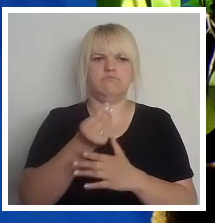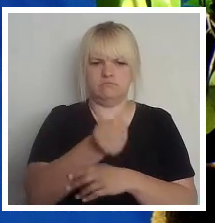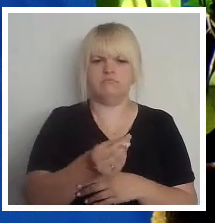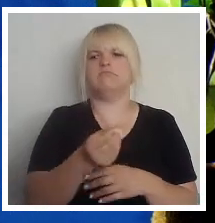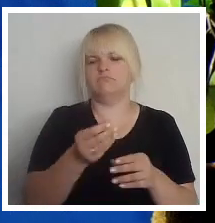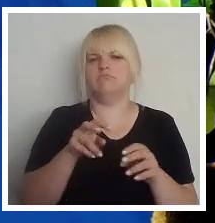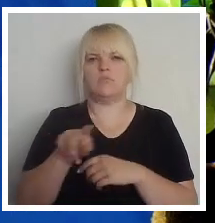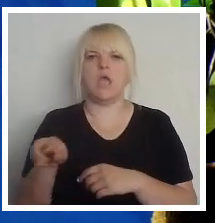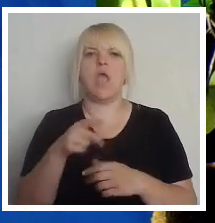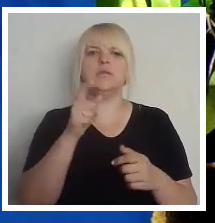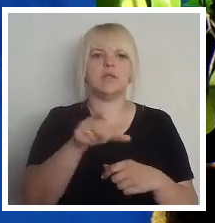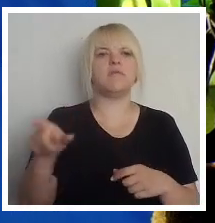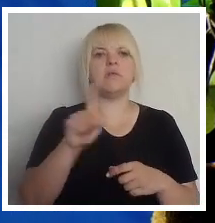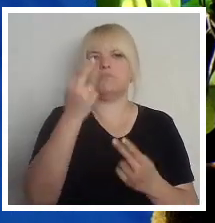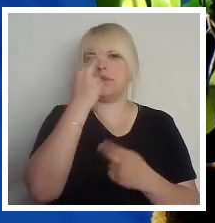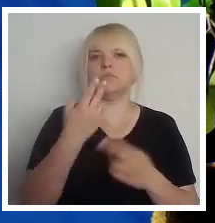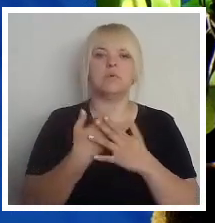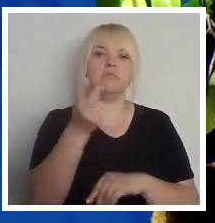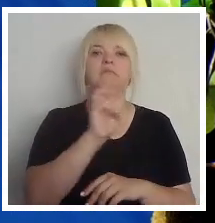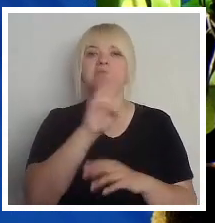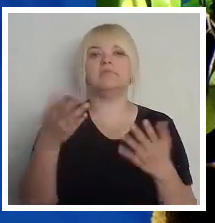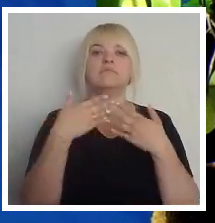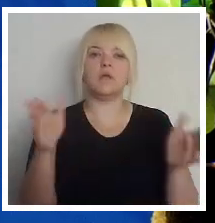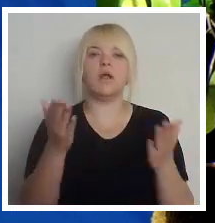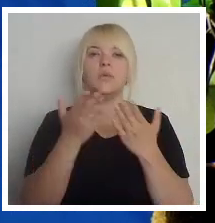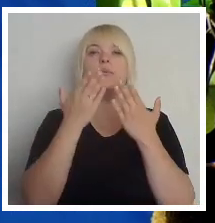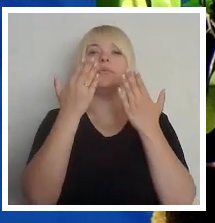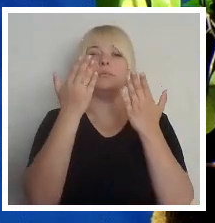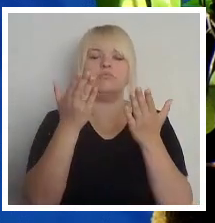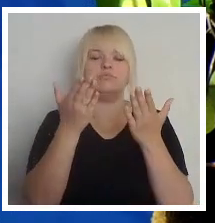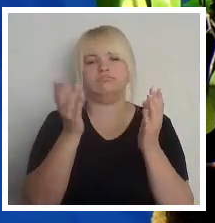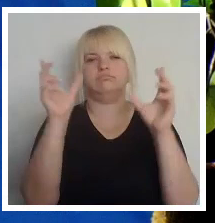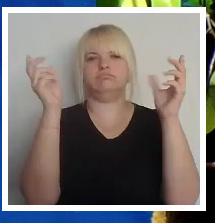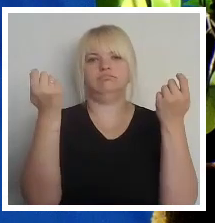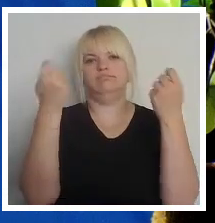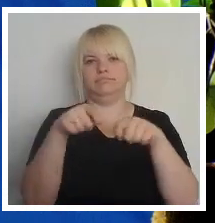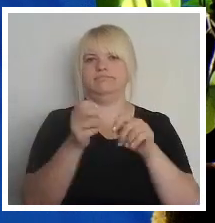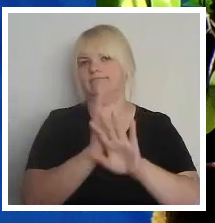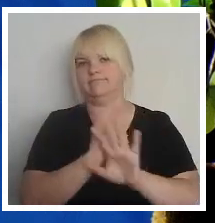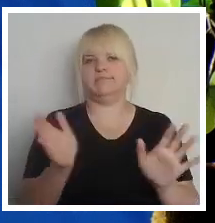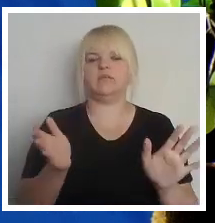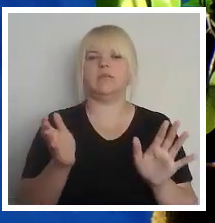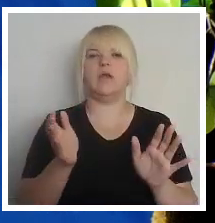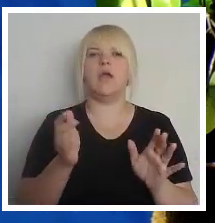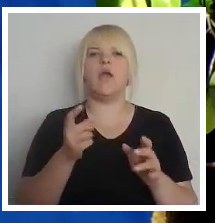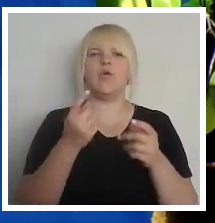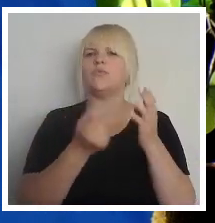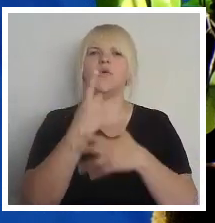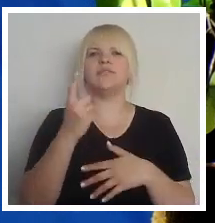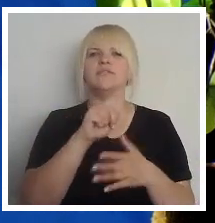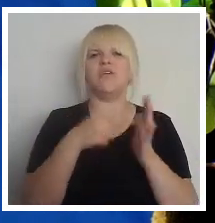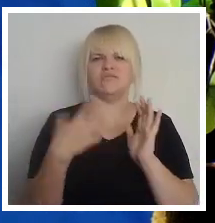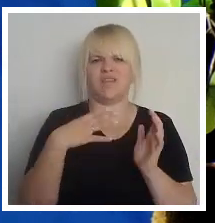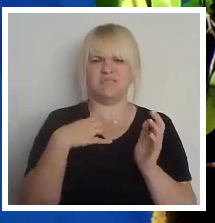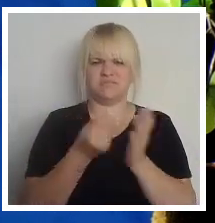tā, ka viņi ienāk portālā, atver, izlas, aiziet. Un tāpēc arī bišķiņi rodās tas jautājums, kāpēc man tagad